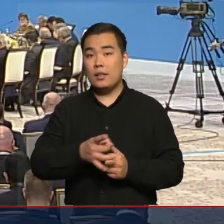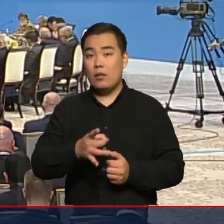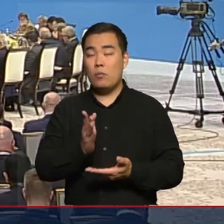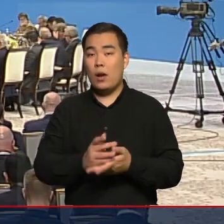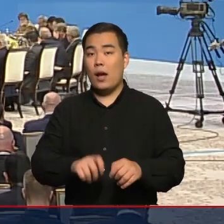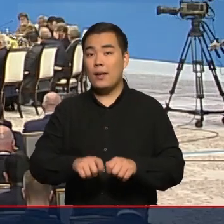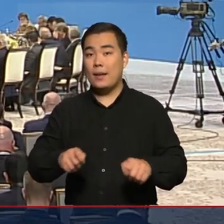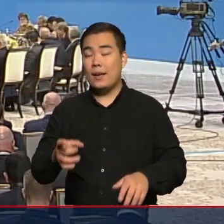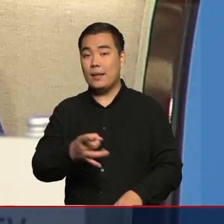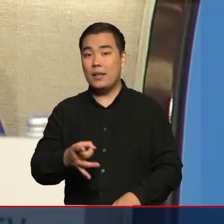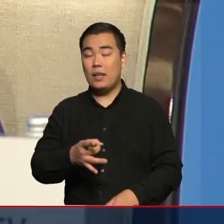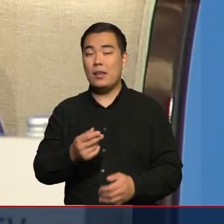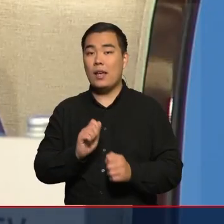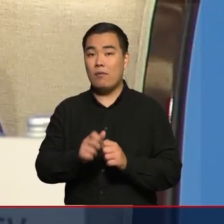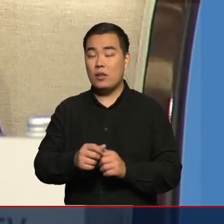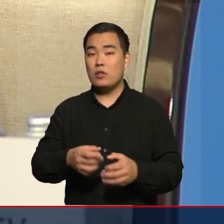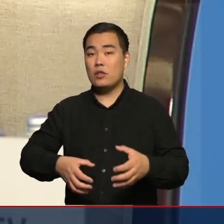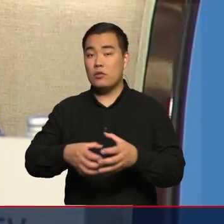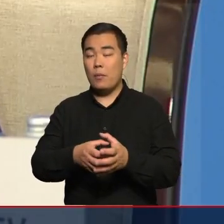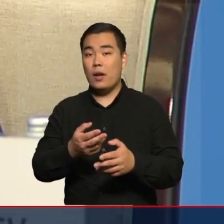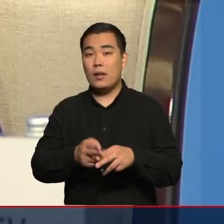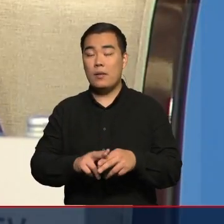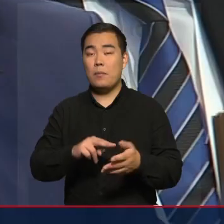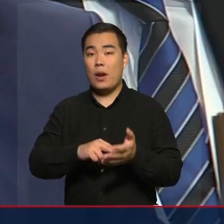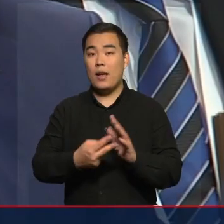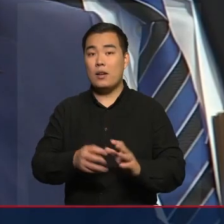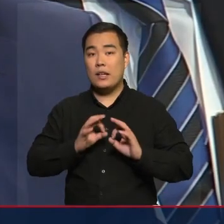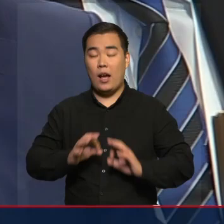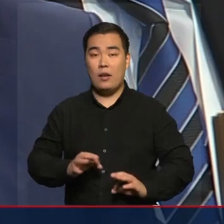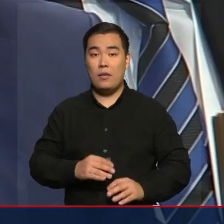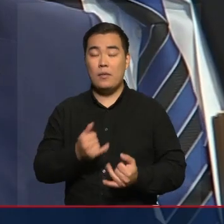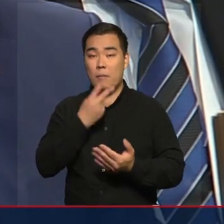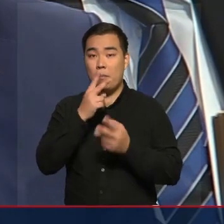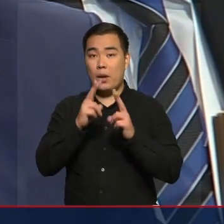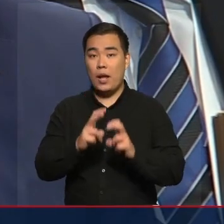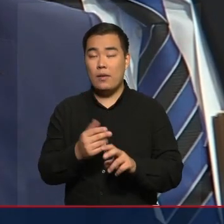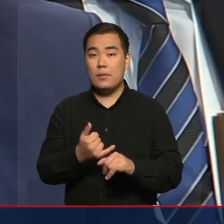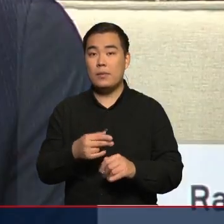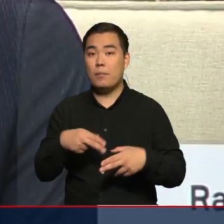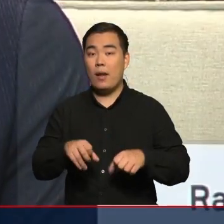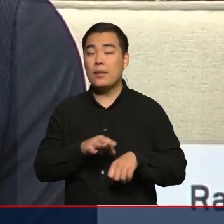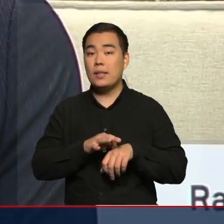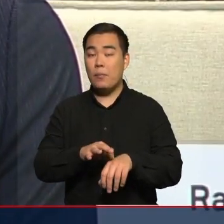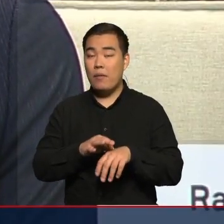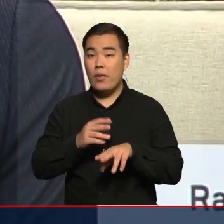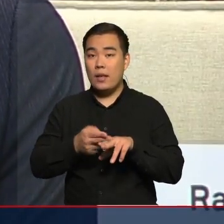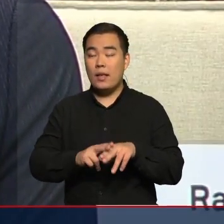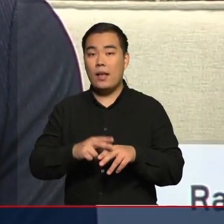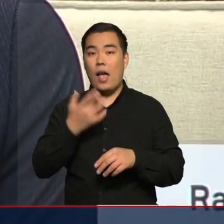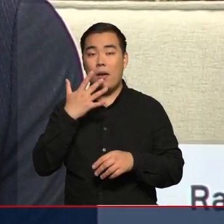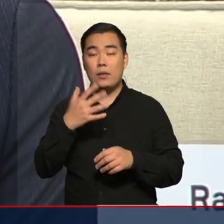заработают региональные инвестиционные штабы А в рамках программы прокурорского фильтра правовое сопровождение проектов иностранных